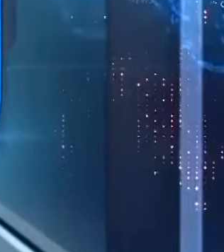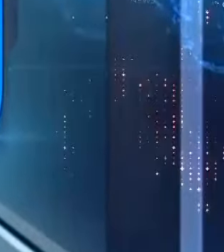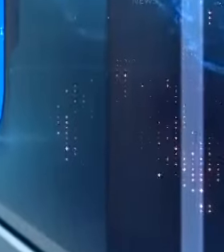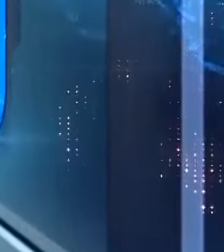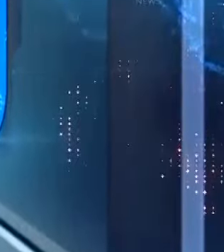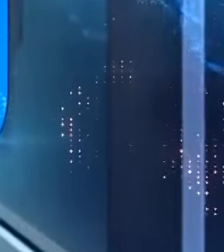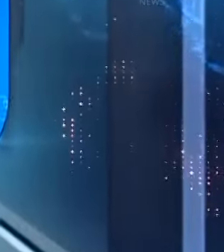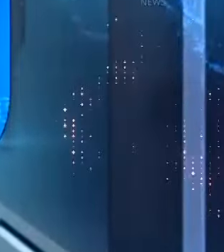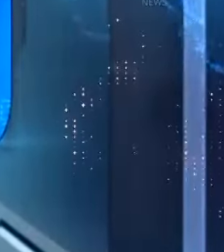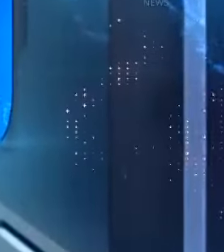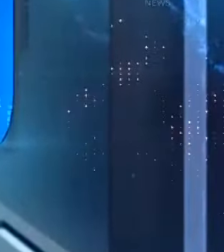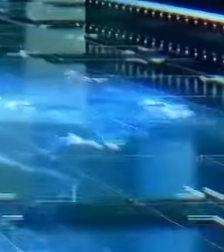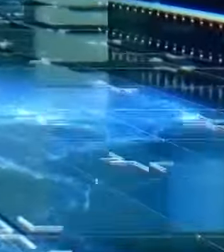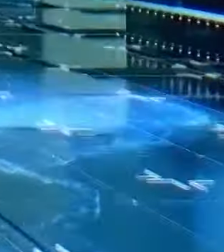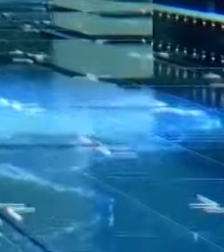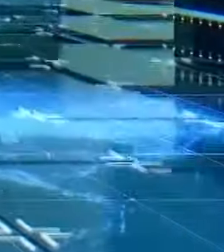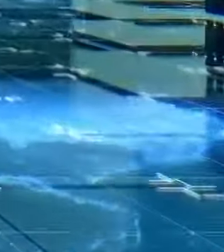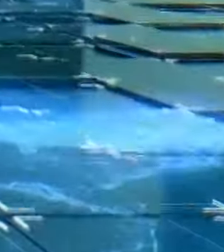ЖТСУ, Аксусский район.